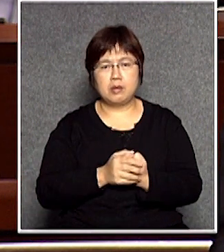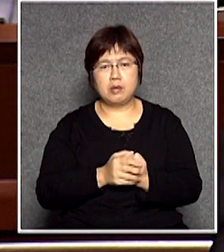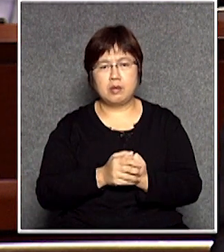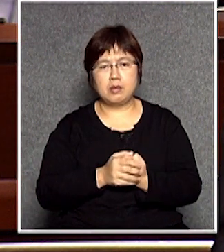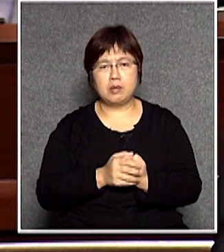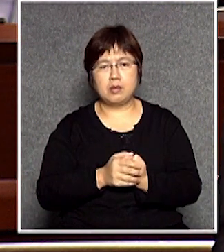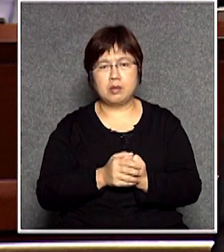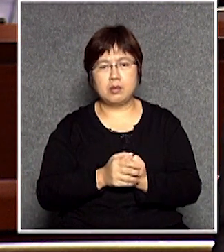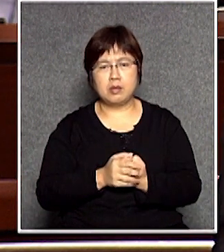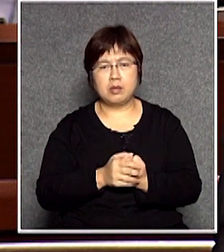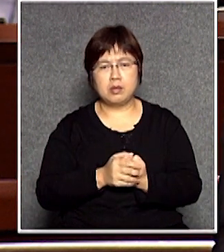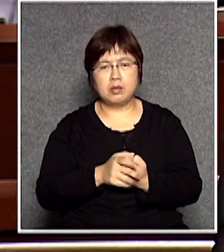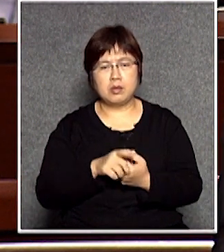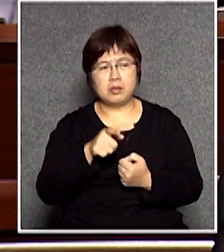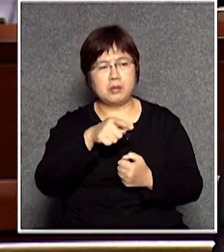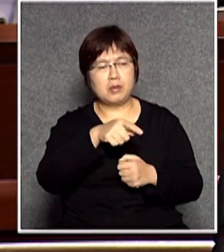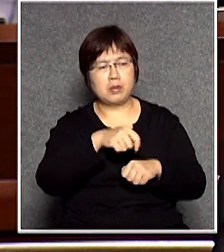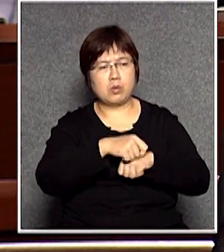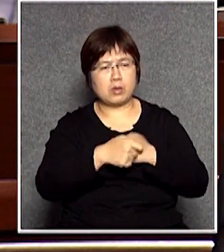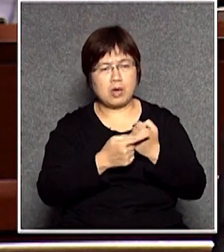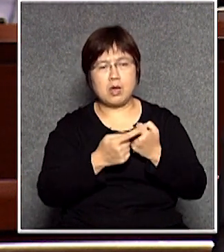這個是什麼的國家，什麼的民族？